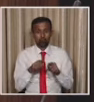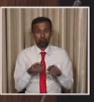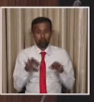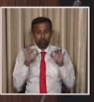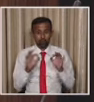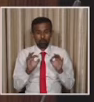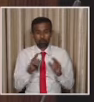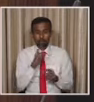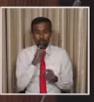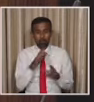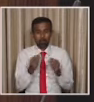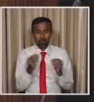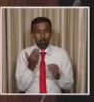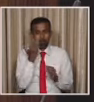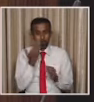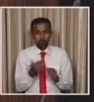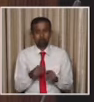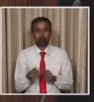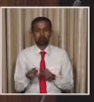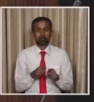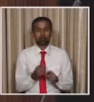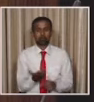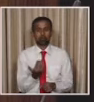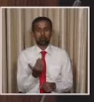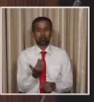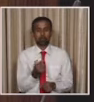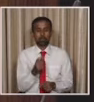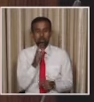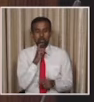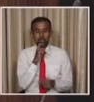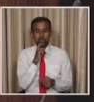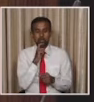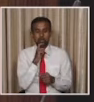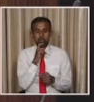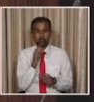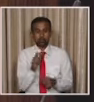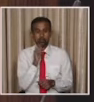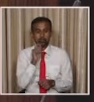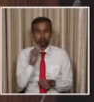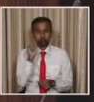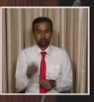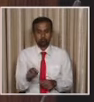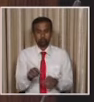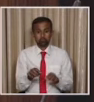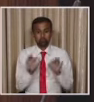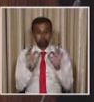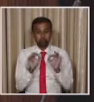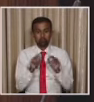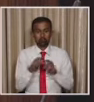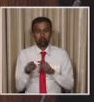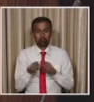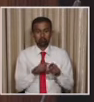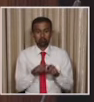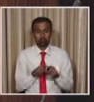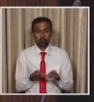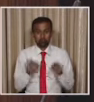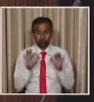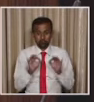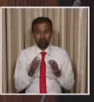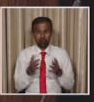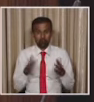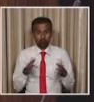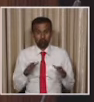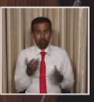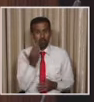හරියට විසඳවා වගේ පේන්ඩ ඕන කියලා. නඩුවක විනිශ්ෂය හොඳට කරනවා වගේම ඒක හොඳට කෙරුවා